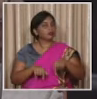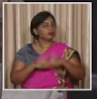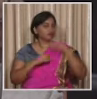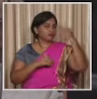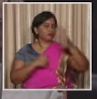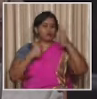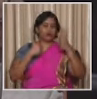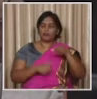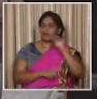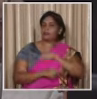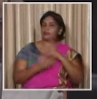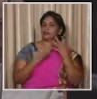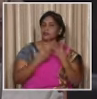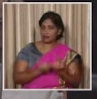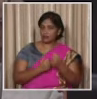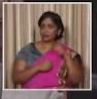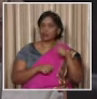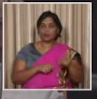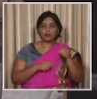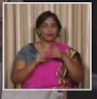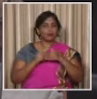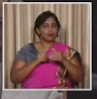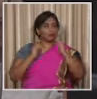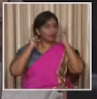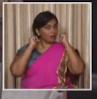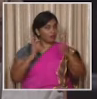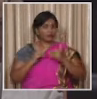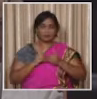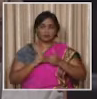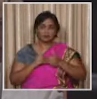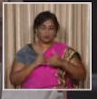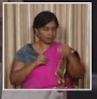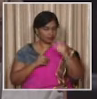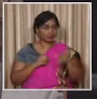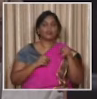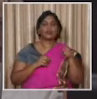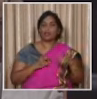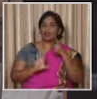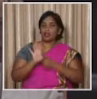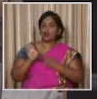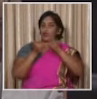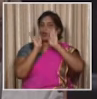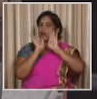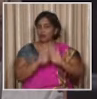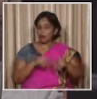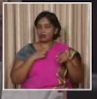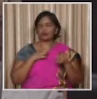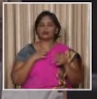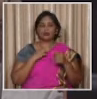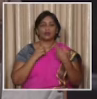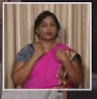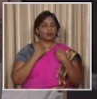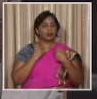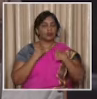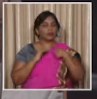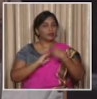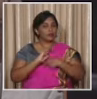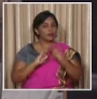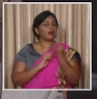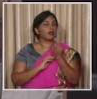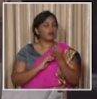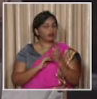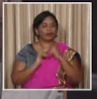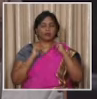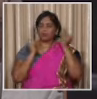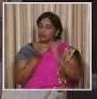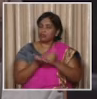වඩා වාසියක් ලැබෙනවා. මේ මාර්ගය සාර්ථක ලෙස ඉදිරියට ගියොත් මේ අවුරුද්දේ අවසන් වෙද්දී අපේ ආර්ථිකය තව තවත්